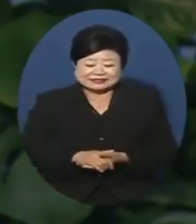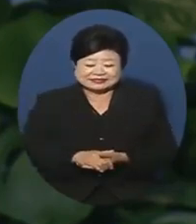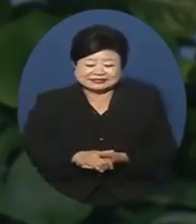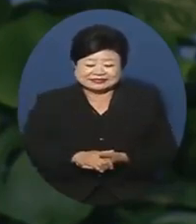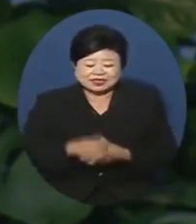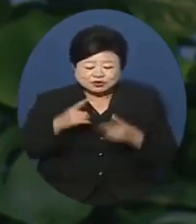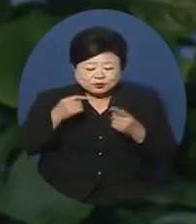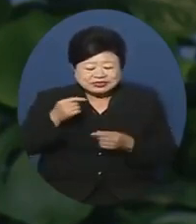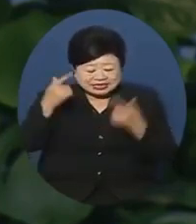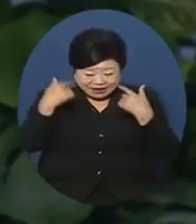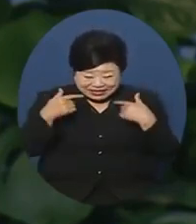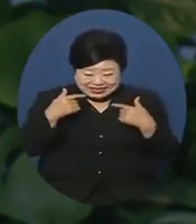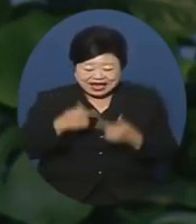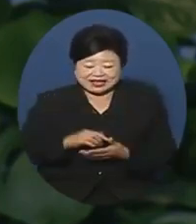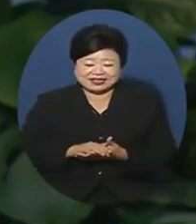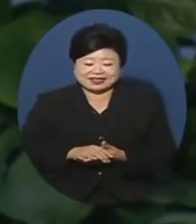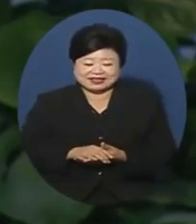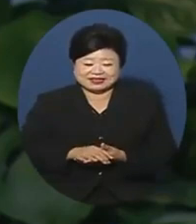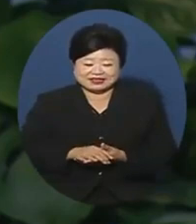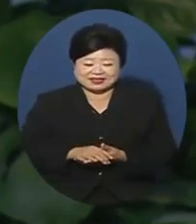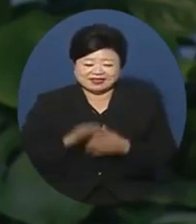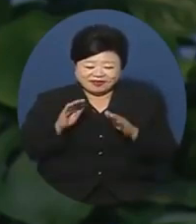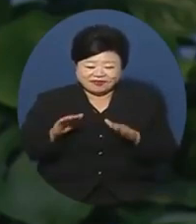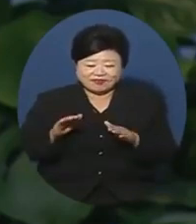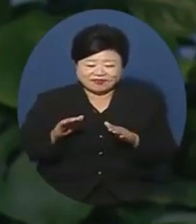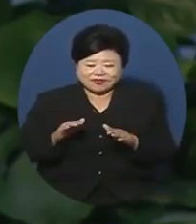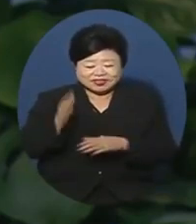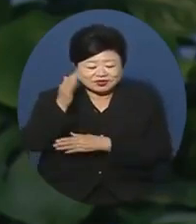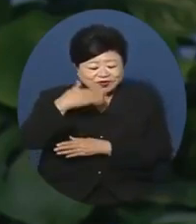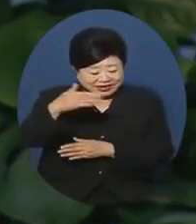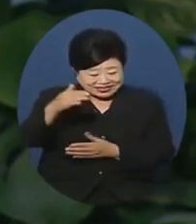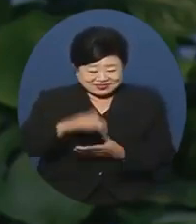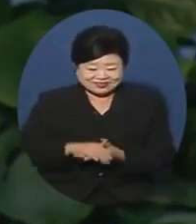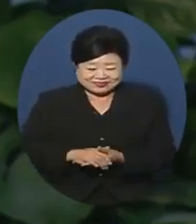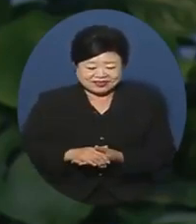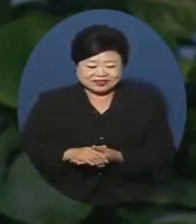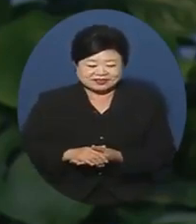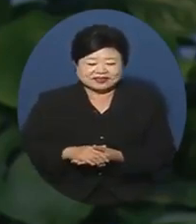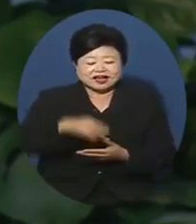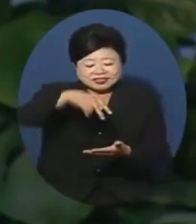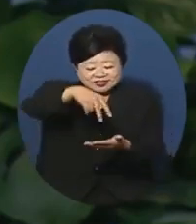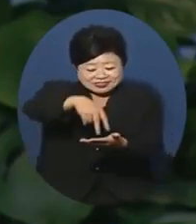저는 항상 오늘 설교하러 가서 여기